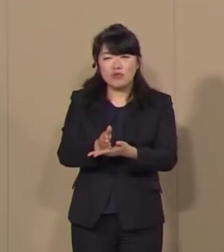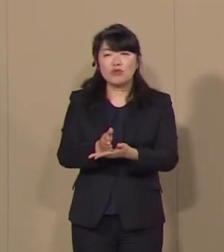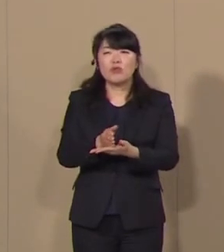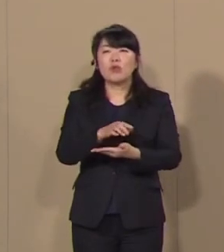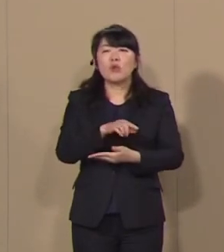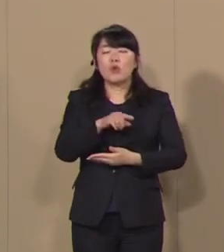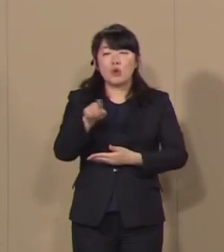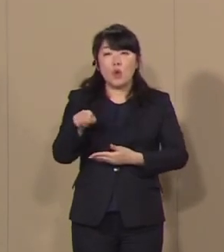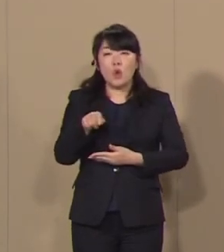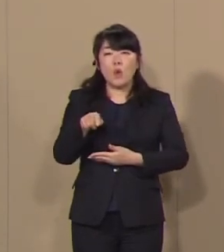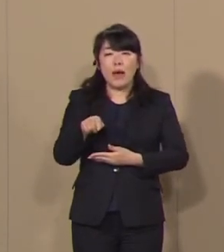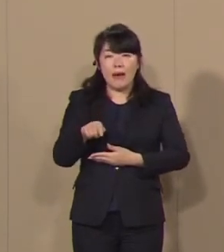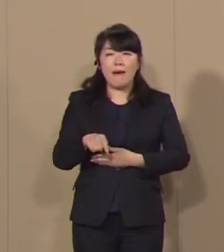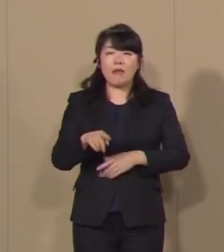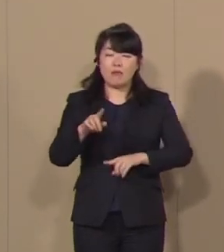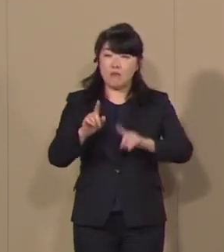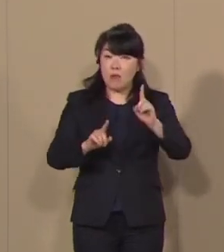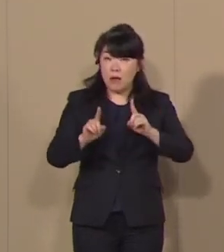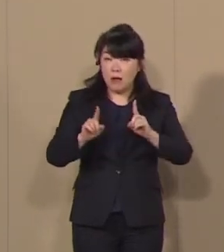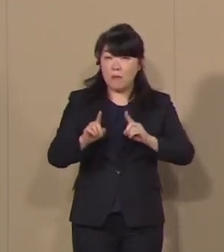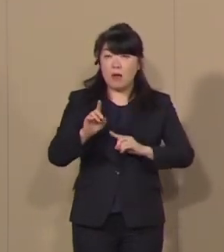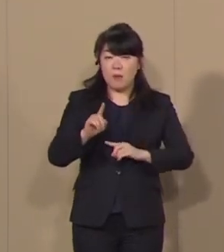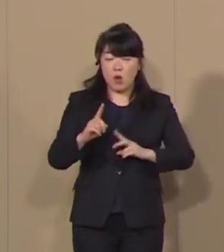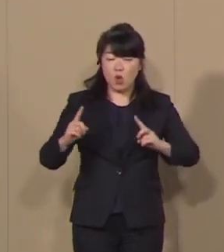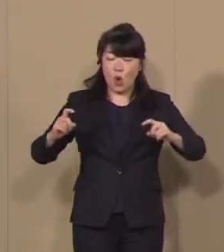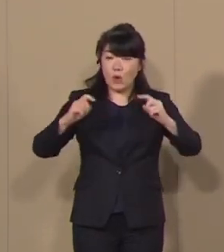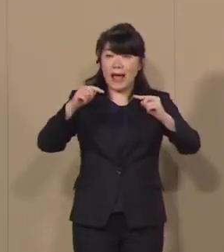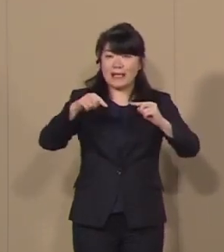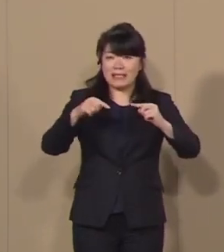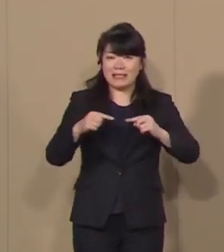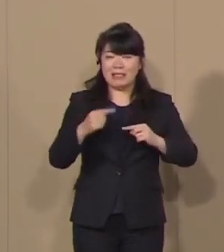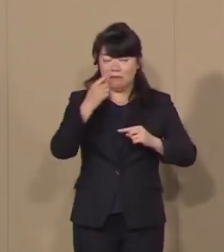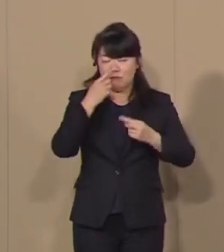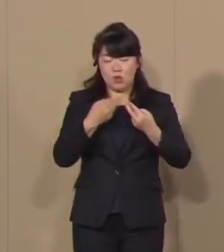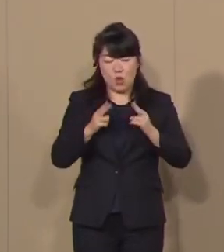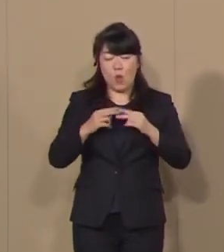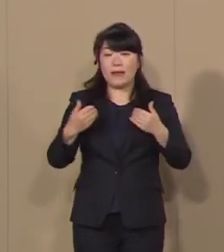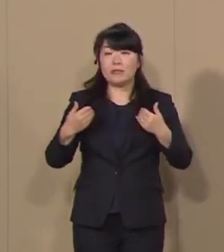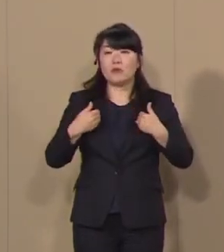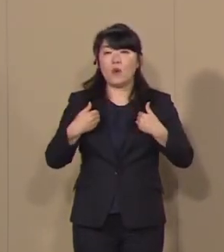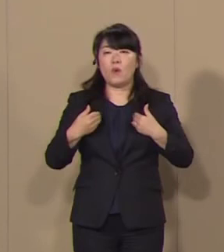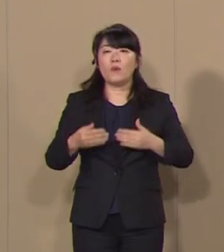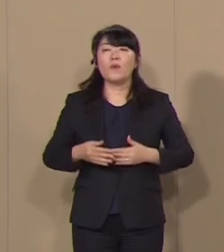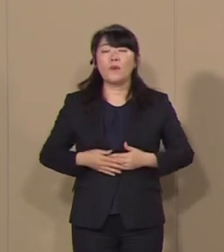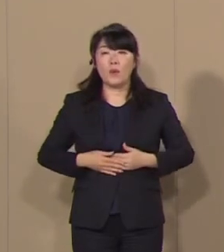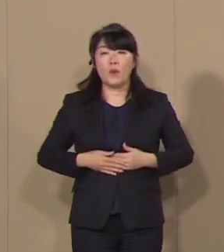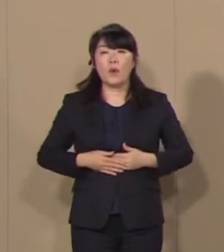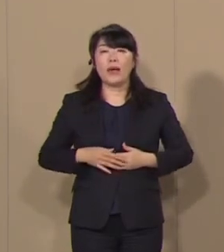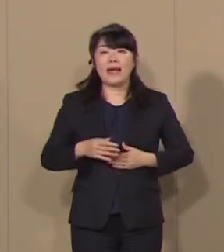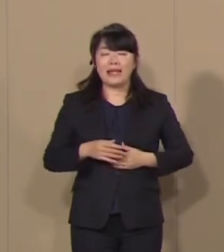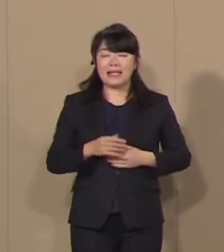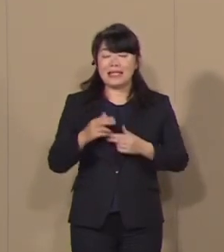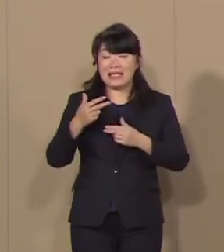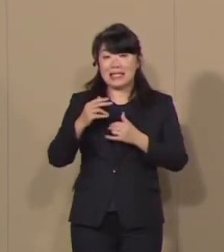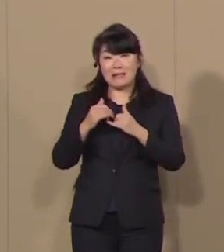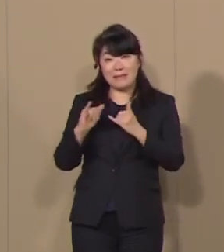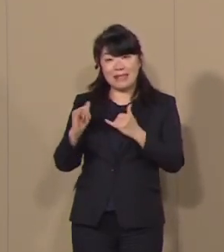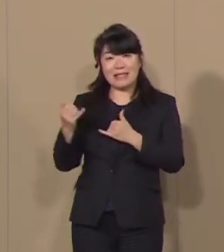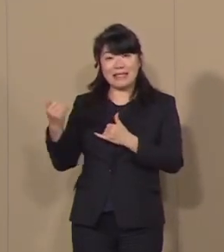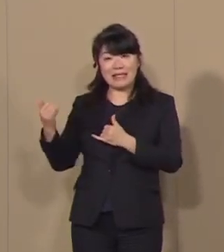党はどんなことがあっても国会に必要です社民党は市民と野党の共闘で